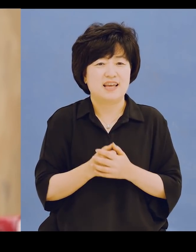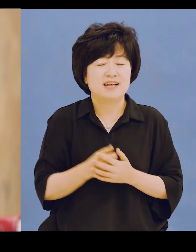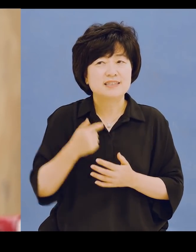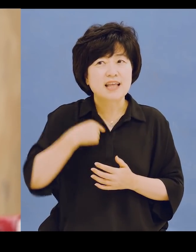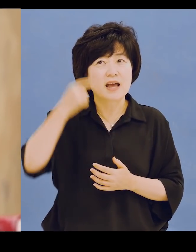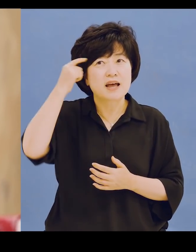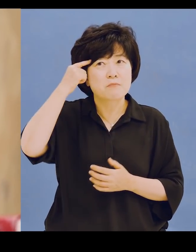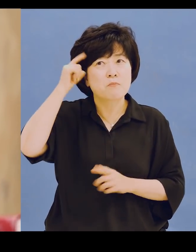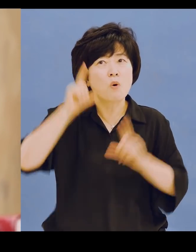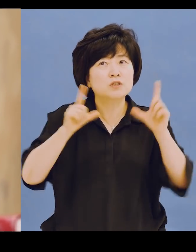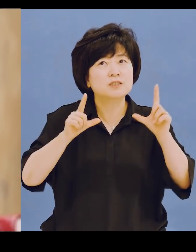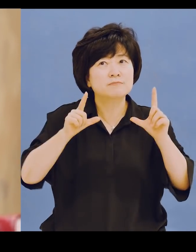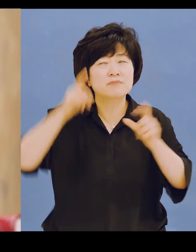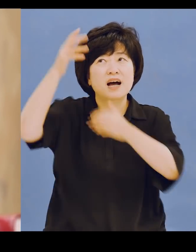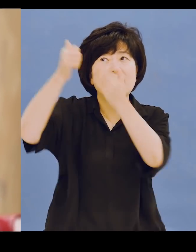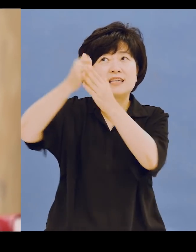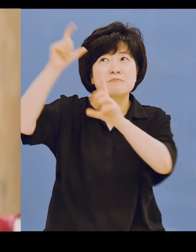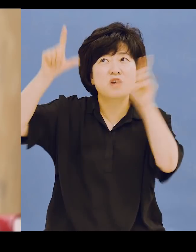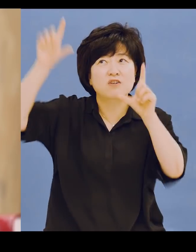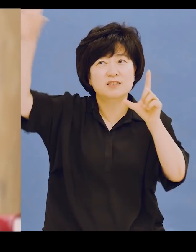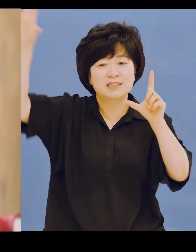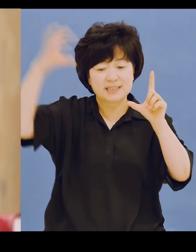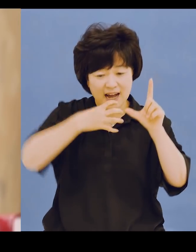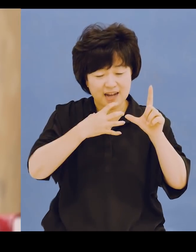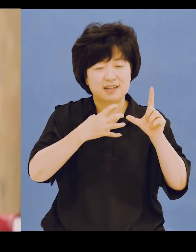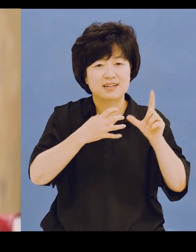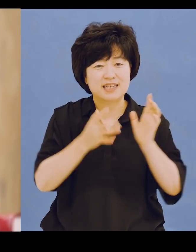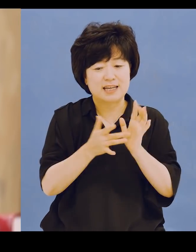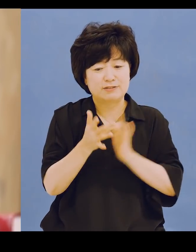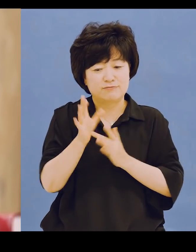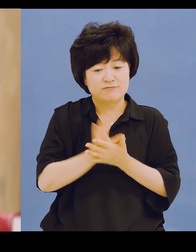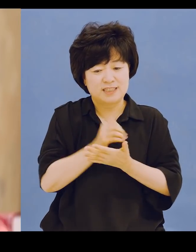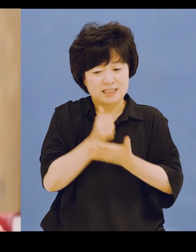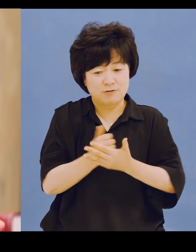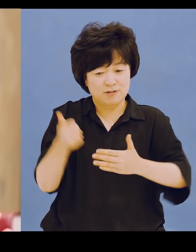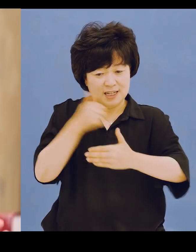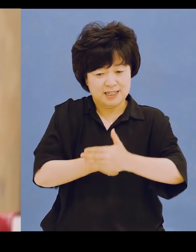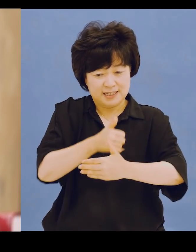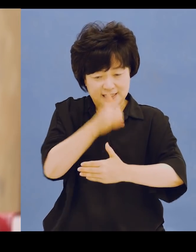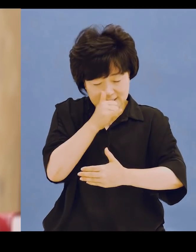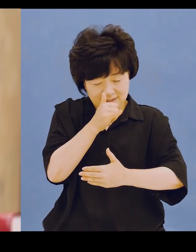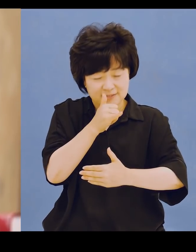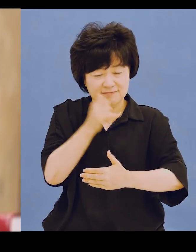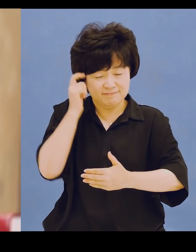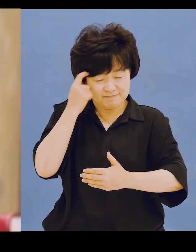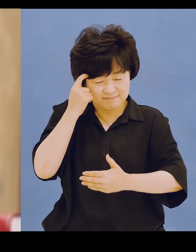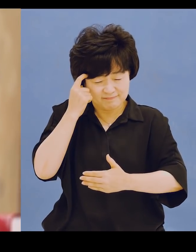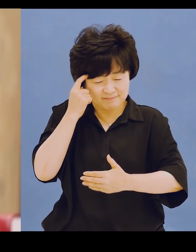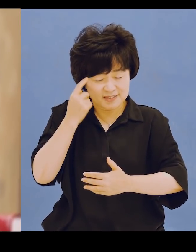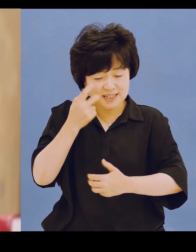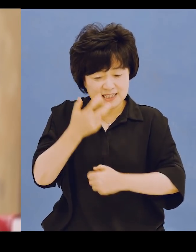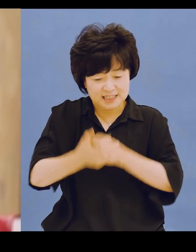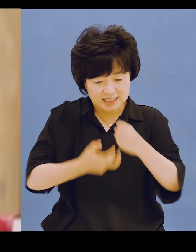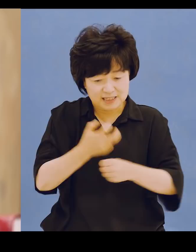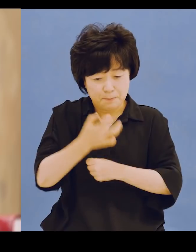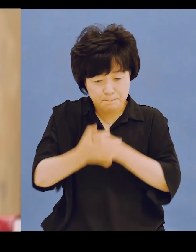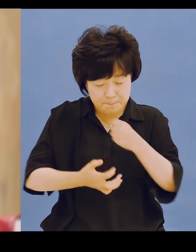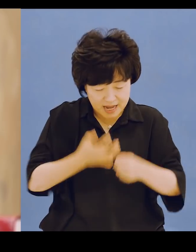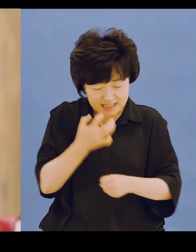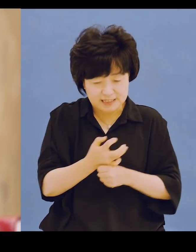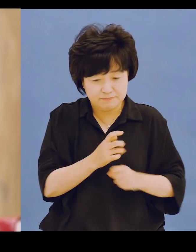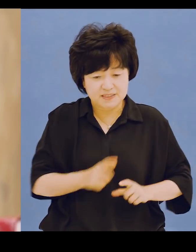이미지 오브 같아 나의 형상이 회복되어야 네. 내가 이 땅에서 맞습니다. 7, 80년 살아가는 의미가 있죠. 무엇을